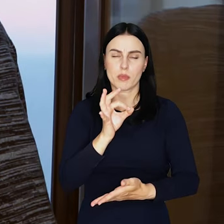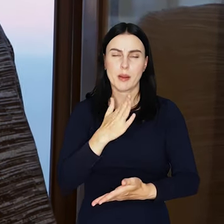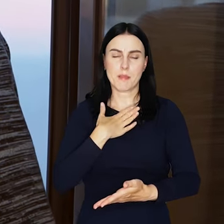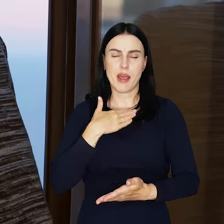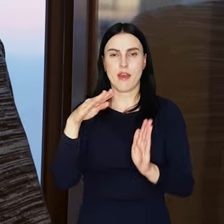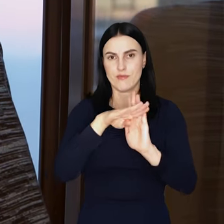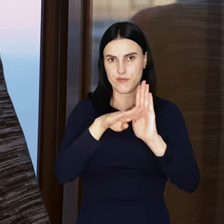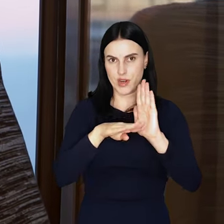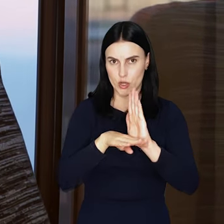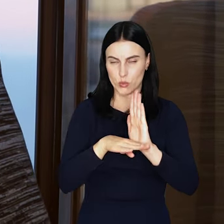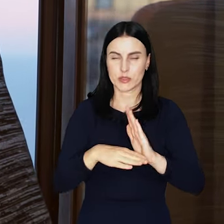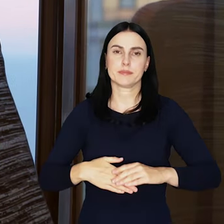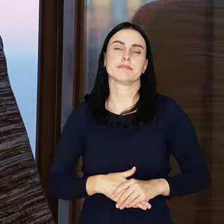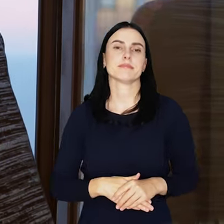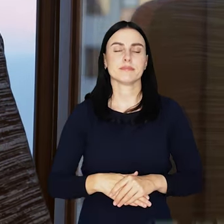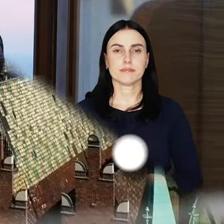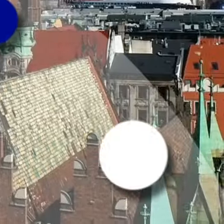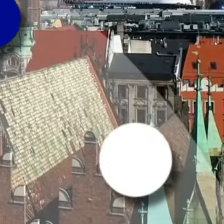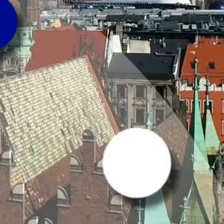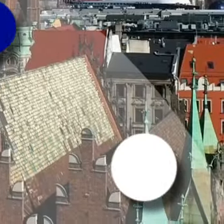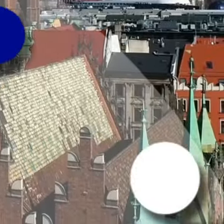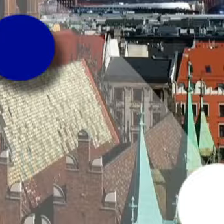pomieszczeniu bardziej komfortowe warunki termiczne.